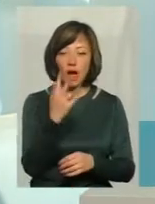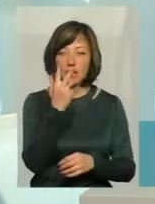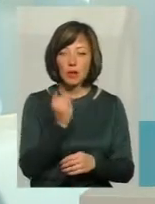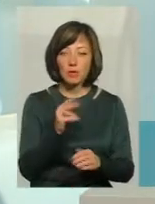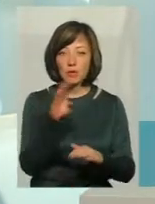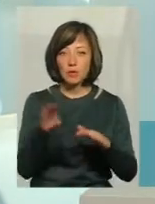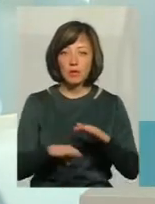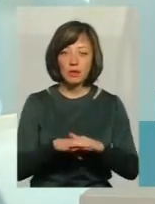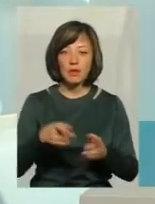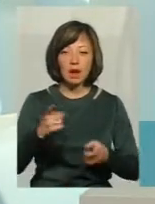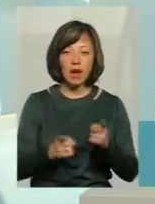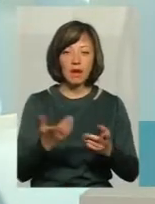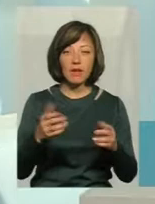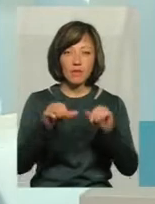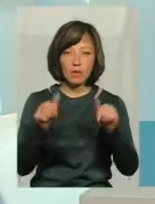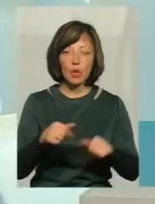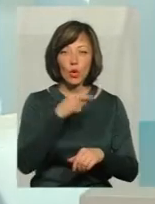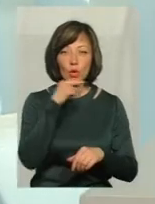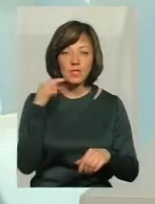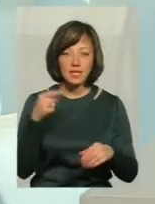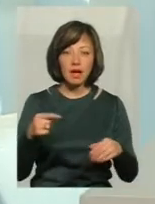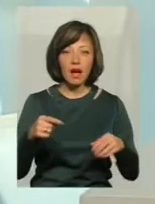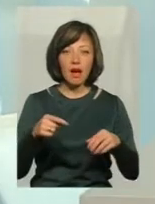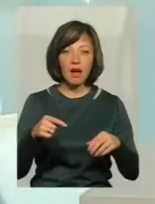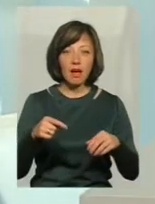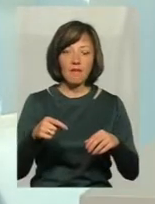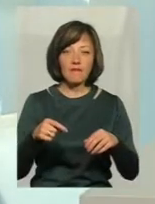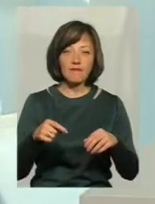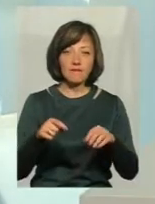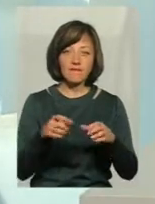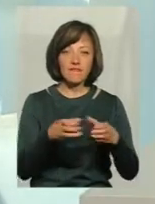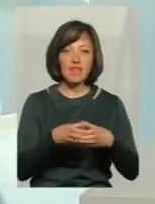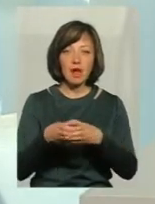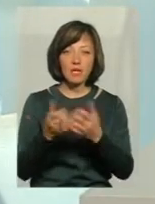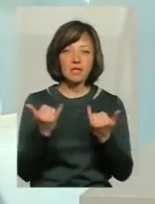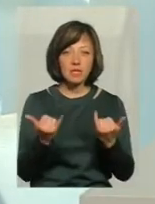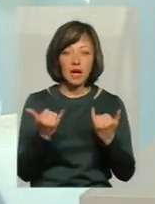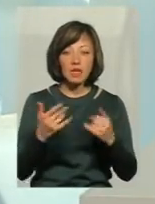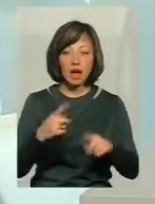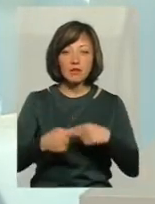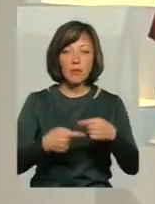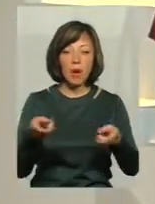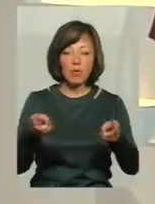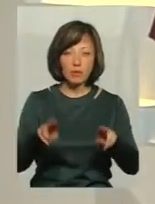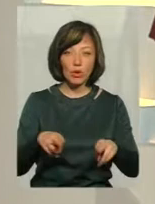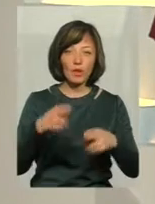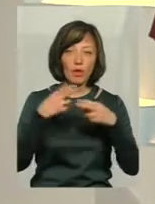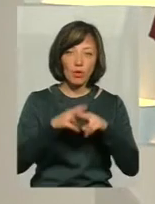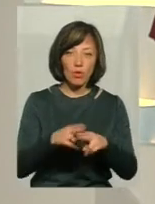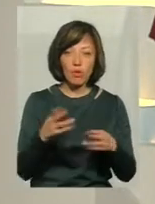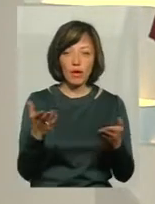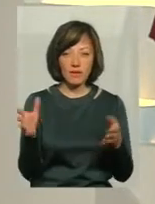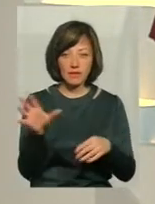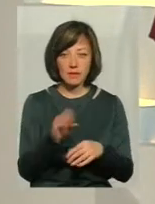під ті реалії, які формує Російська Федерація зараз. Як, ну, як країна, яка в спадок отримала і технології, і тих людей, які генерують ці